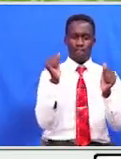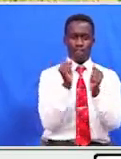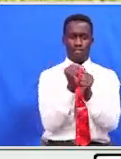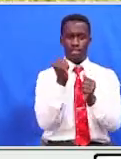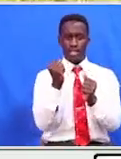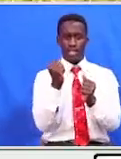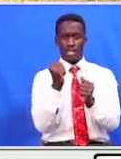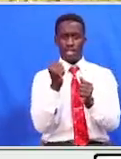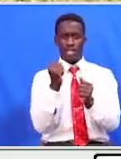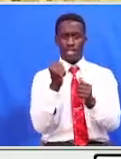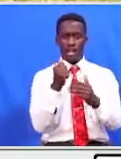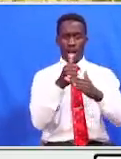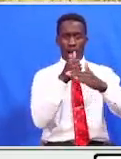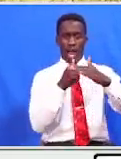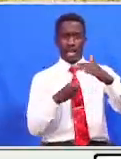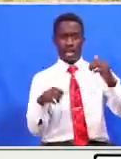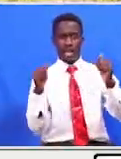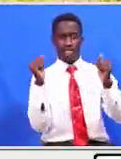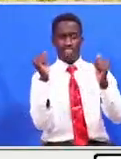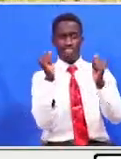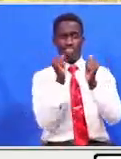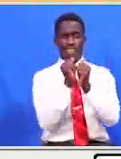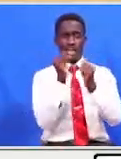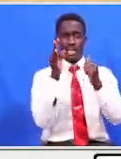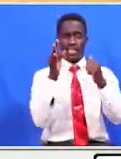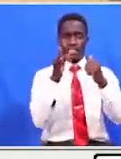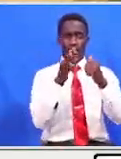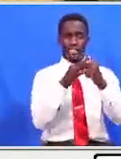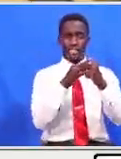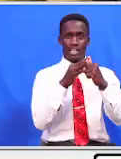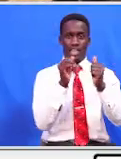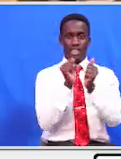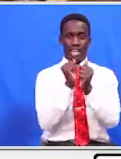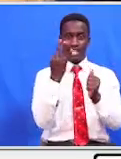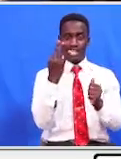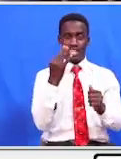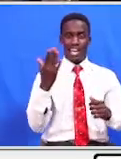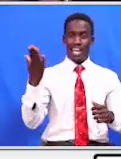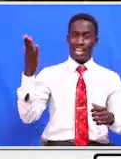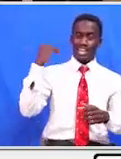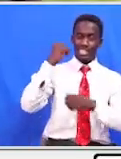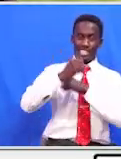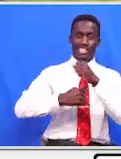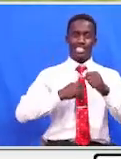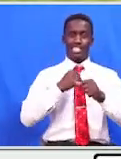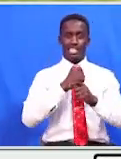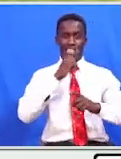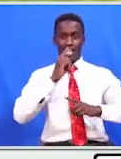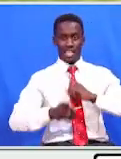cha umri wa chini ya miaka 13 kwenye makala ya kwanza ya mashindano haya mwaka jana.